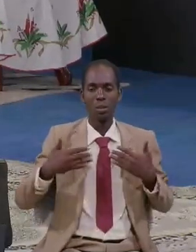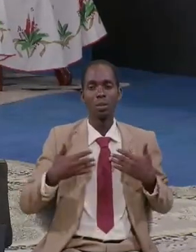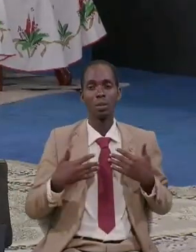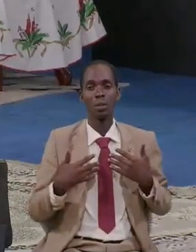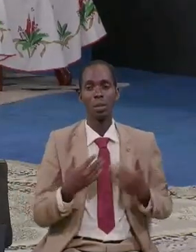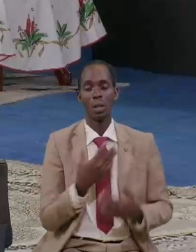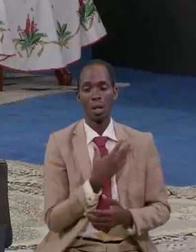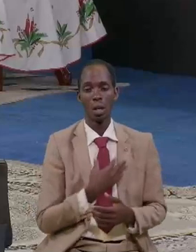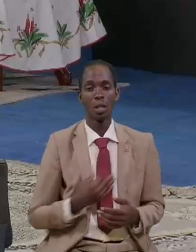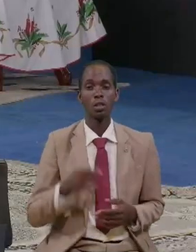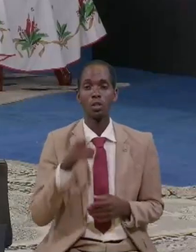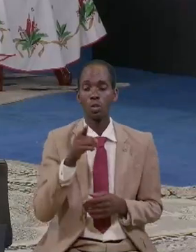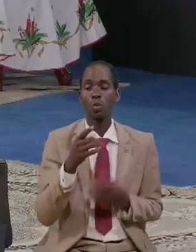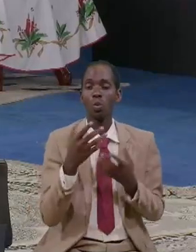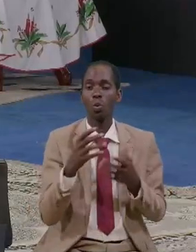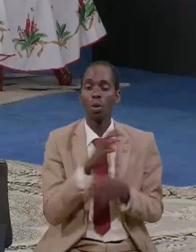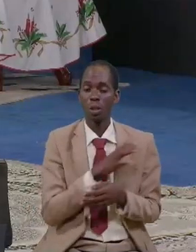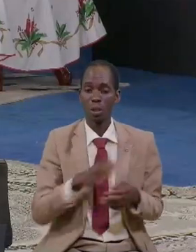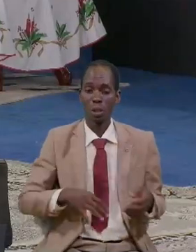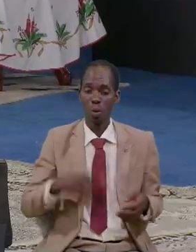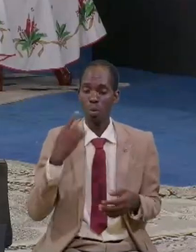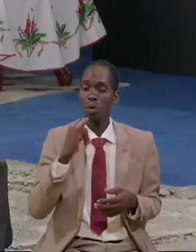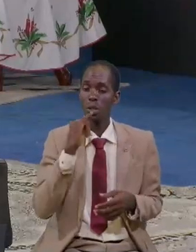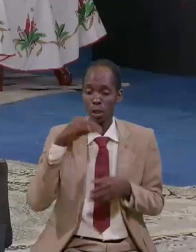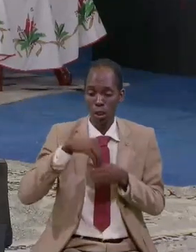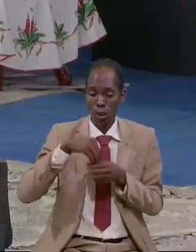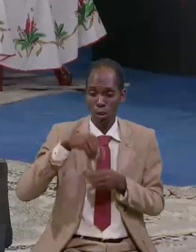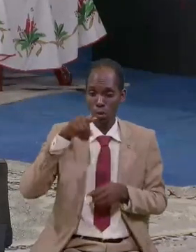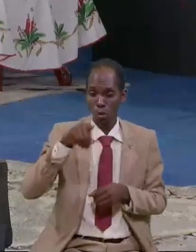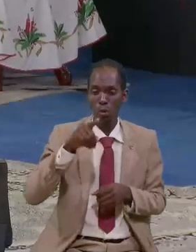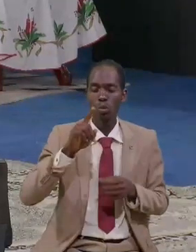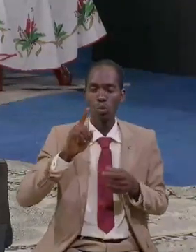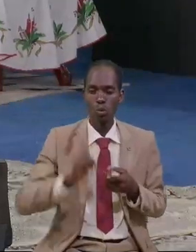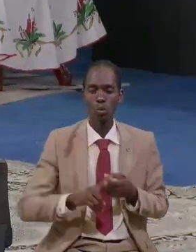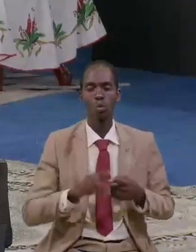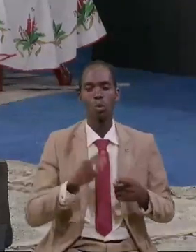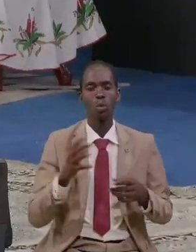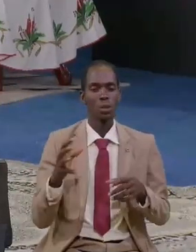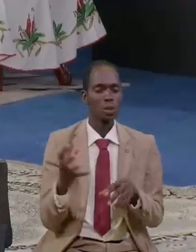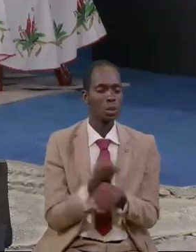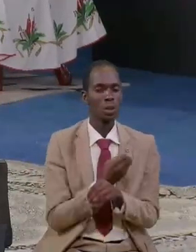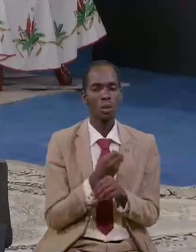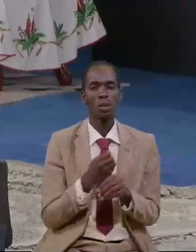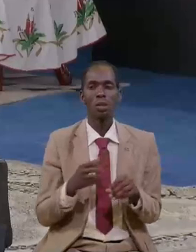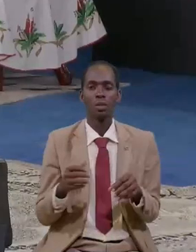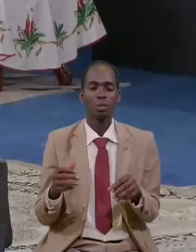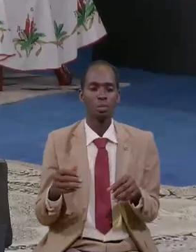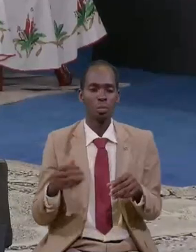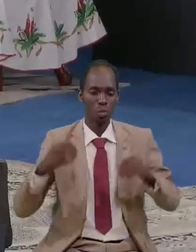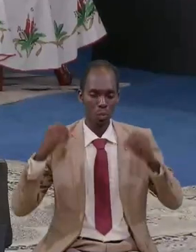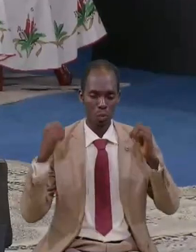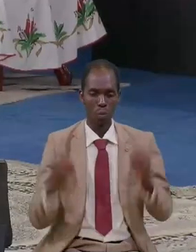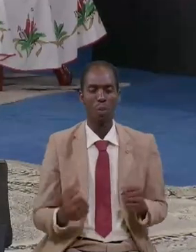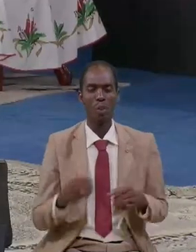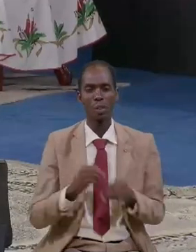S'il est déjà présent, je veux qu'il soit prominent dans ma vie. Il est déjà présent,